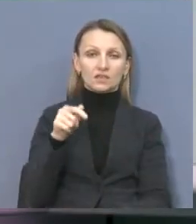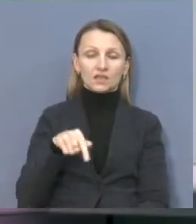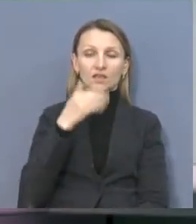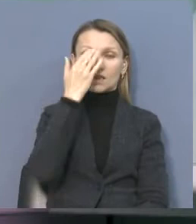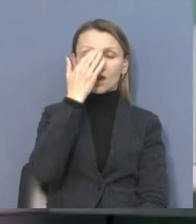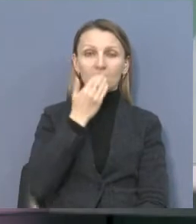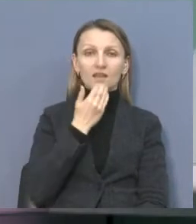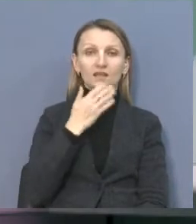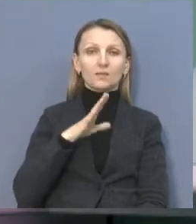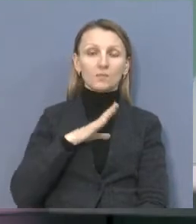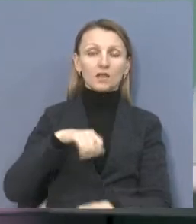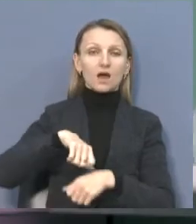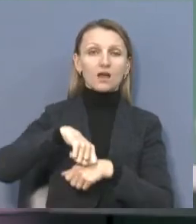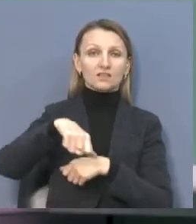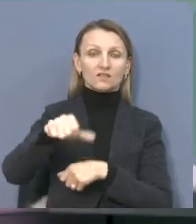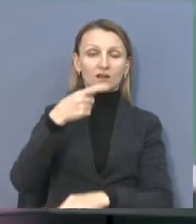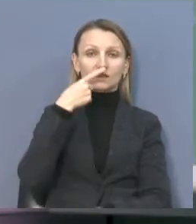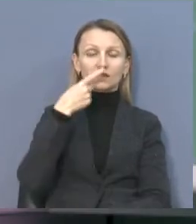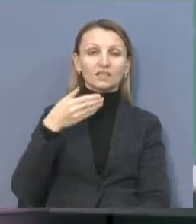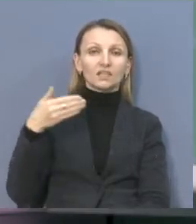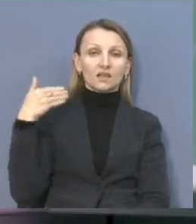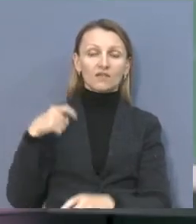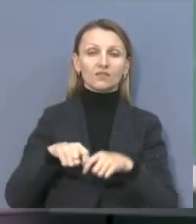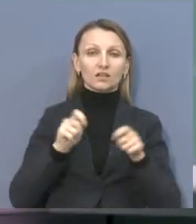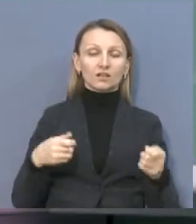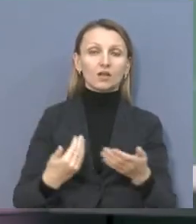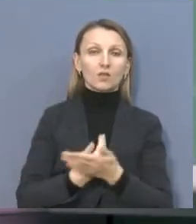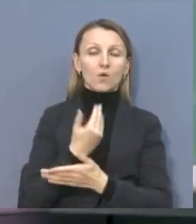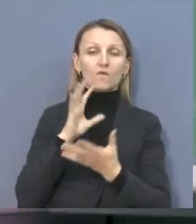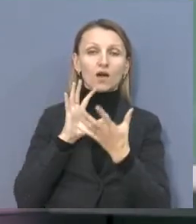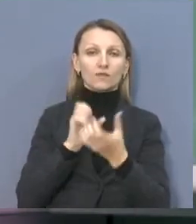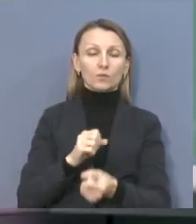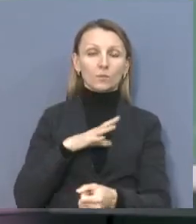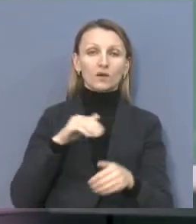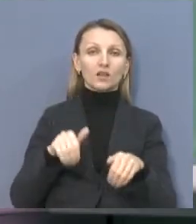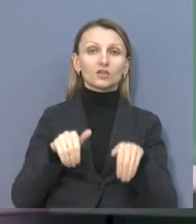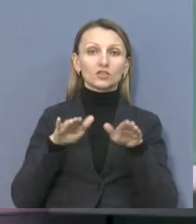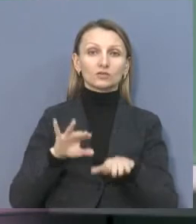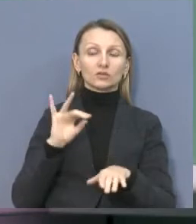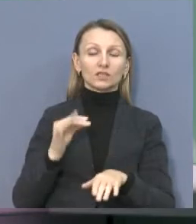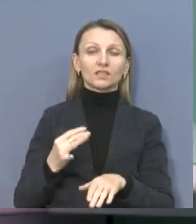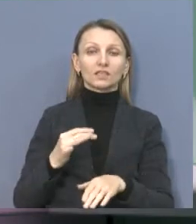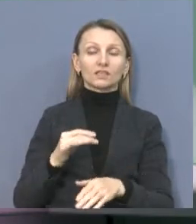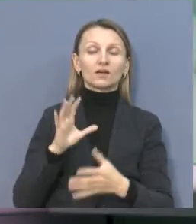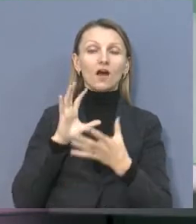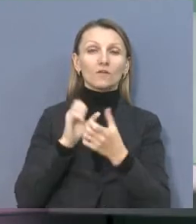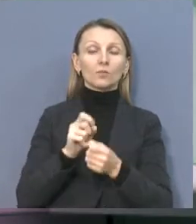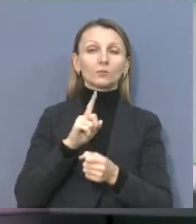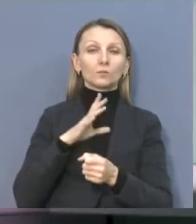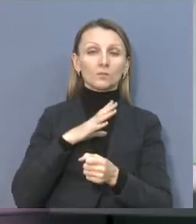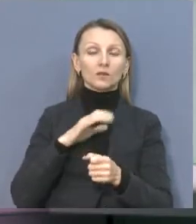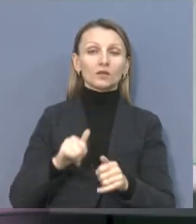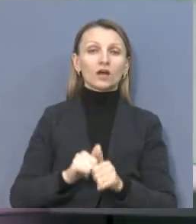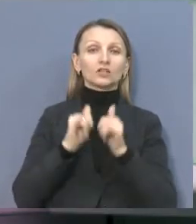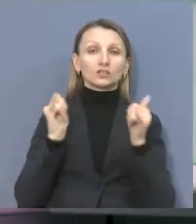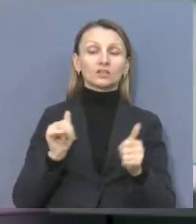здесь положили асфальт буквально недавно запустили новые автобусы было решено и расширить маршруты общественного транспорта вот только